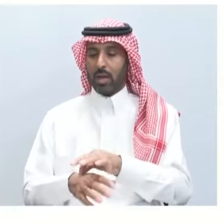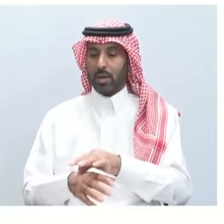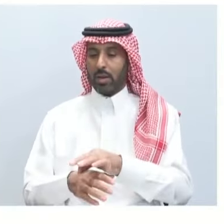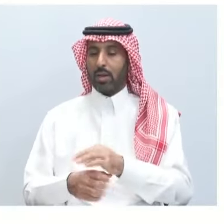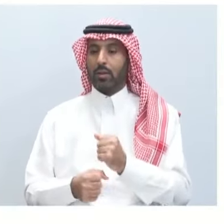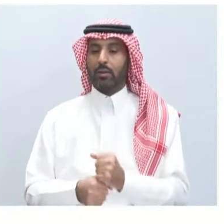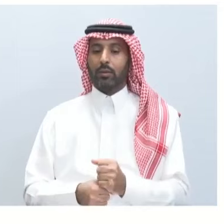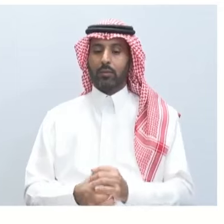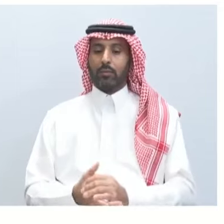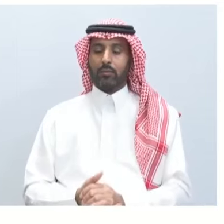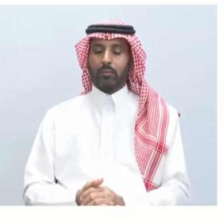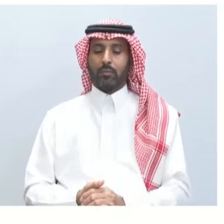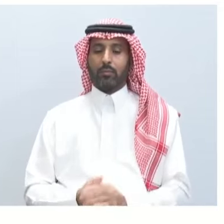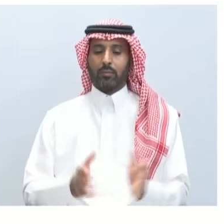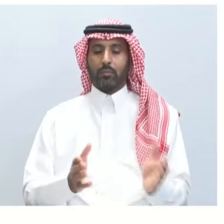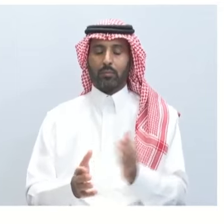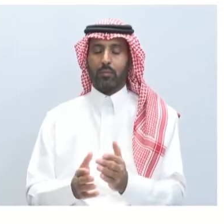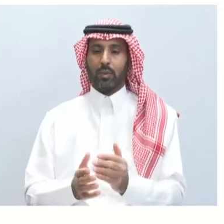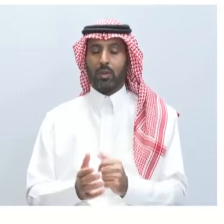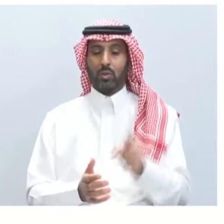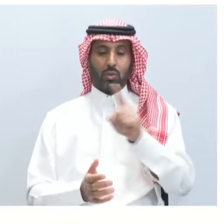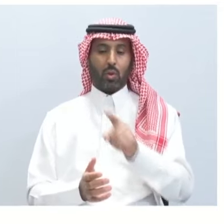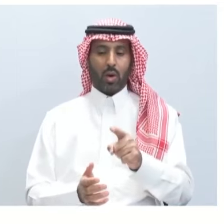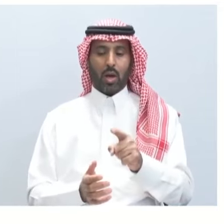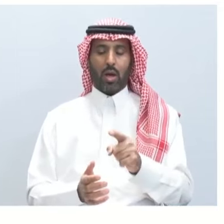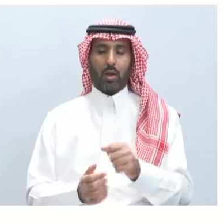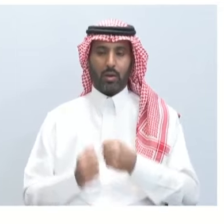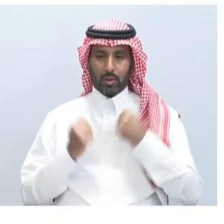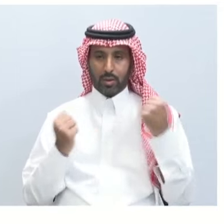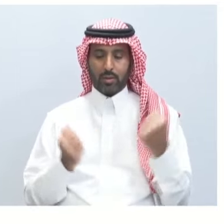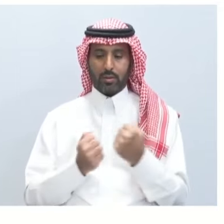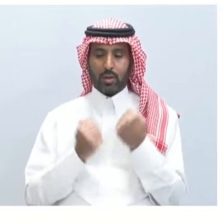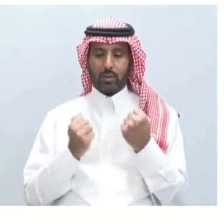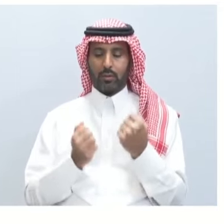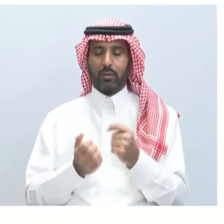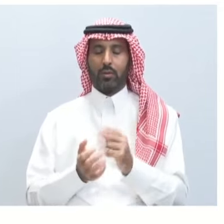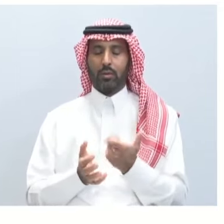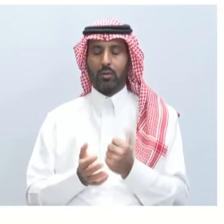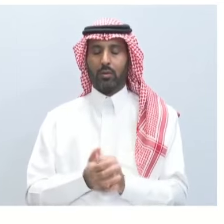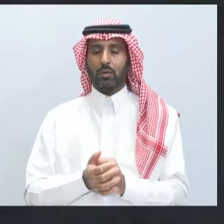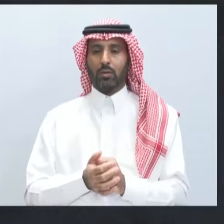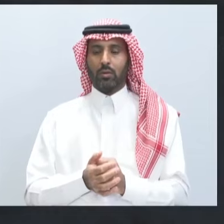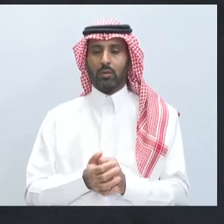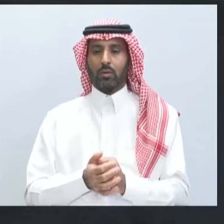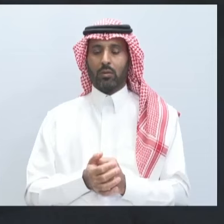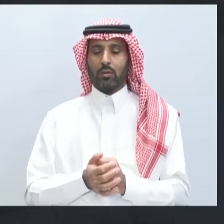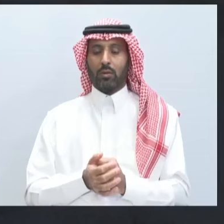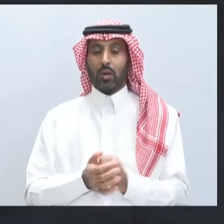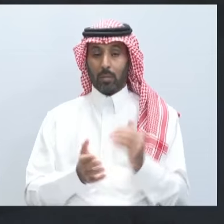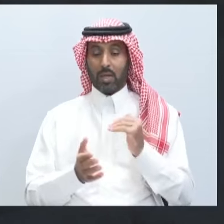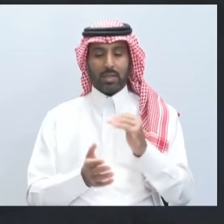الى والديه بعد ذلك ناتي الى سؤال نحتاج فيه الى اجابه منكم سؤال نشاط